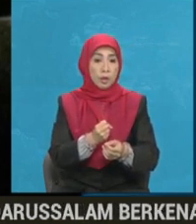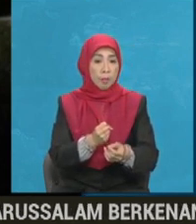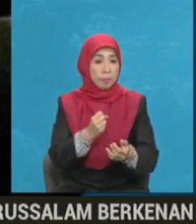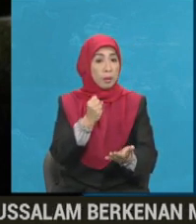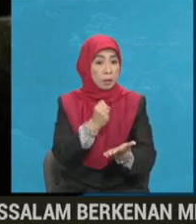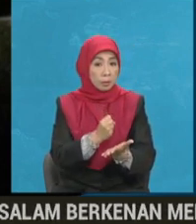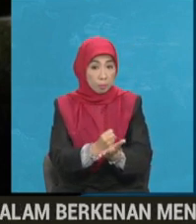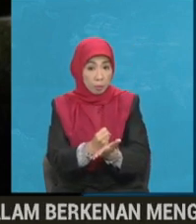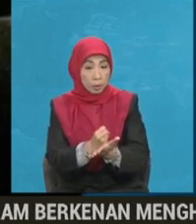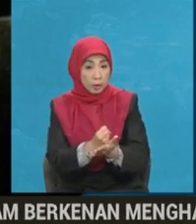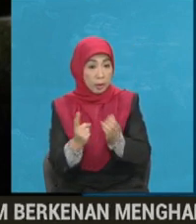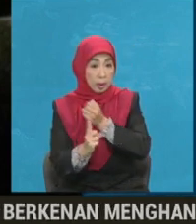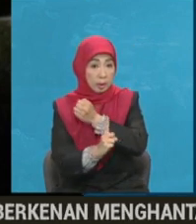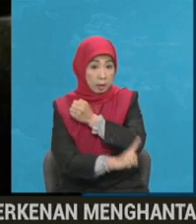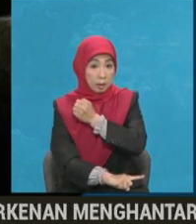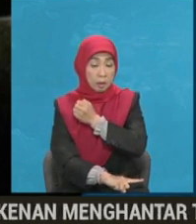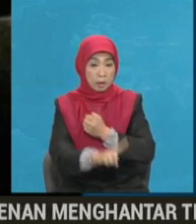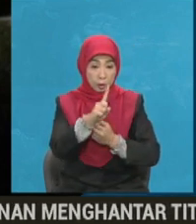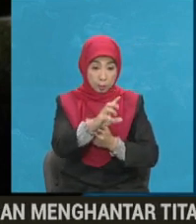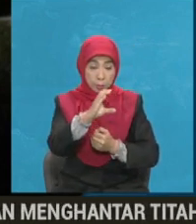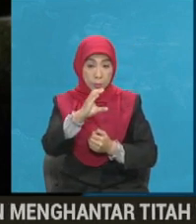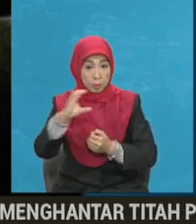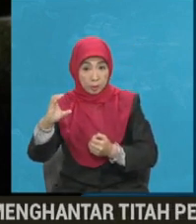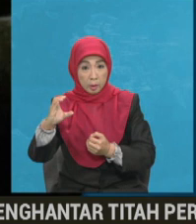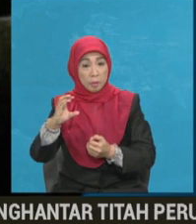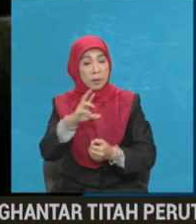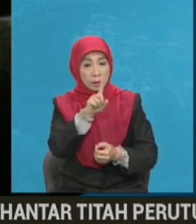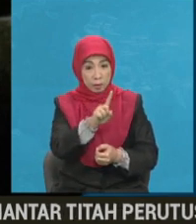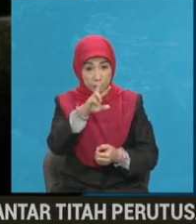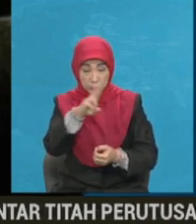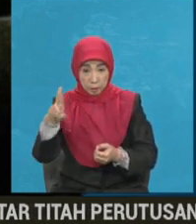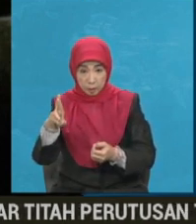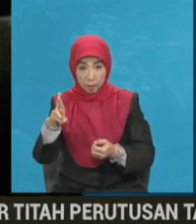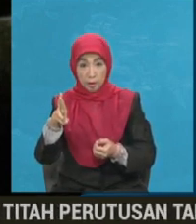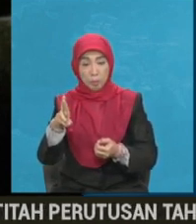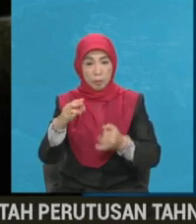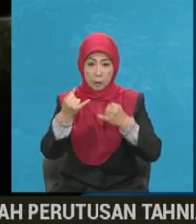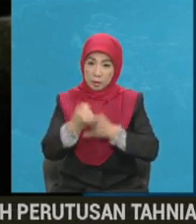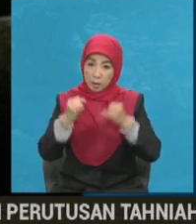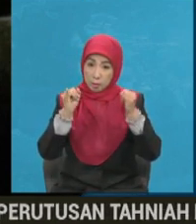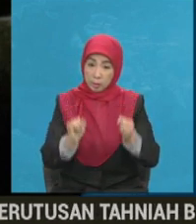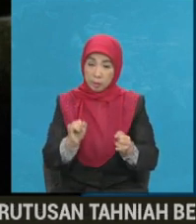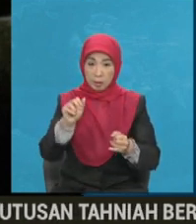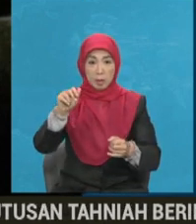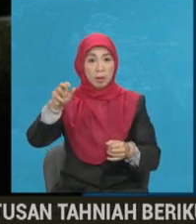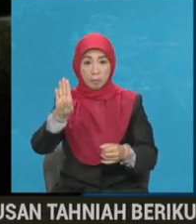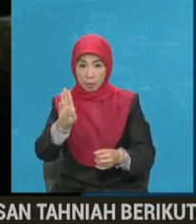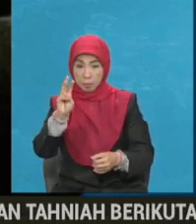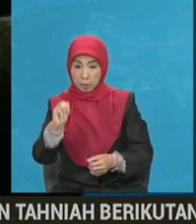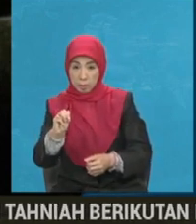pasport compounds reborn juga dikeluarkan oleh jabatan daerah Brunei bermuara di bawah bisa lainnya